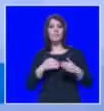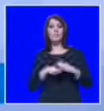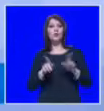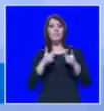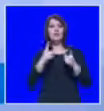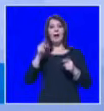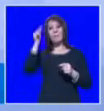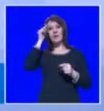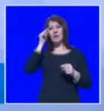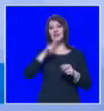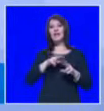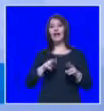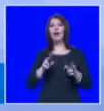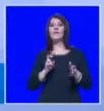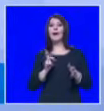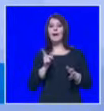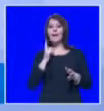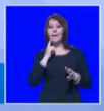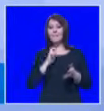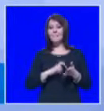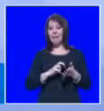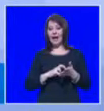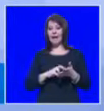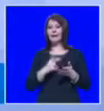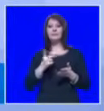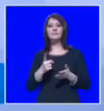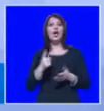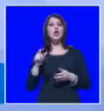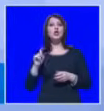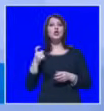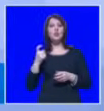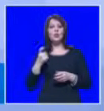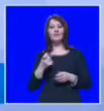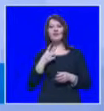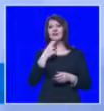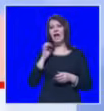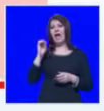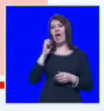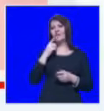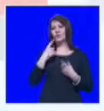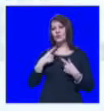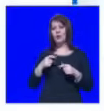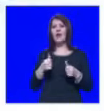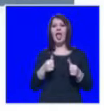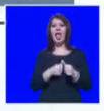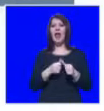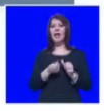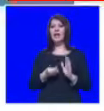Подуправителят на БНБ Андрей Гюров за лихвите по кредитите, банковата система и еврозоната.